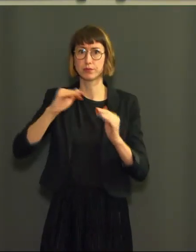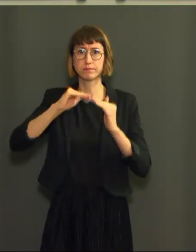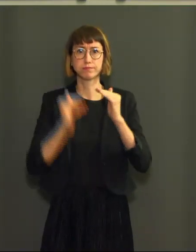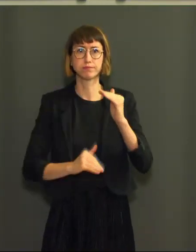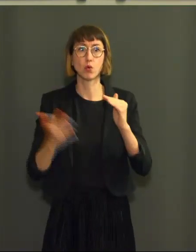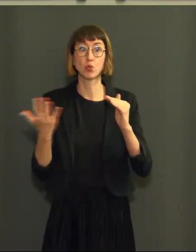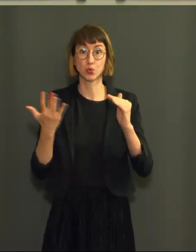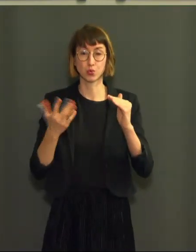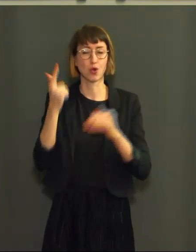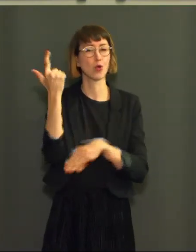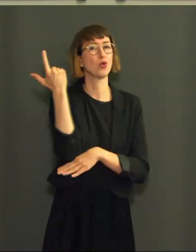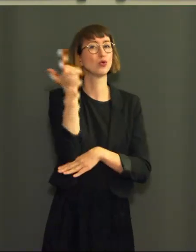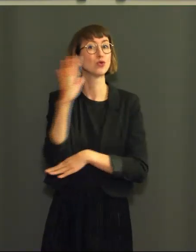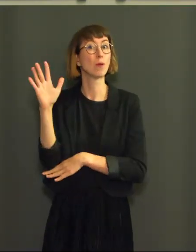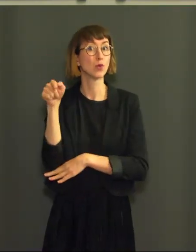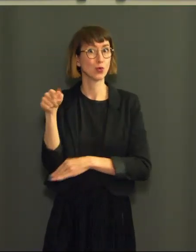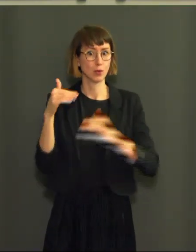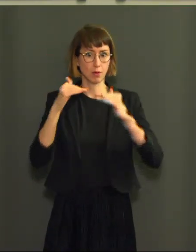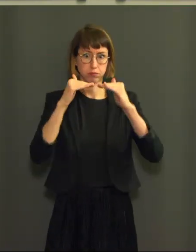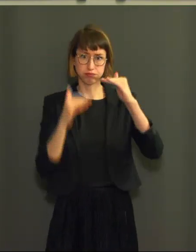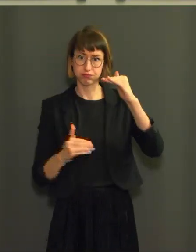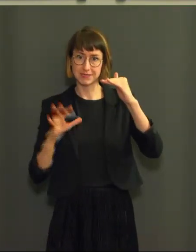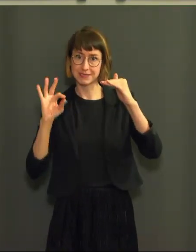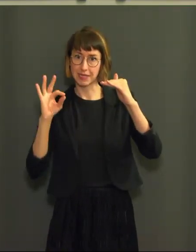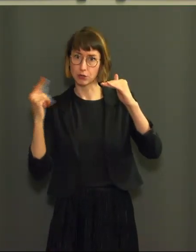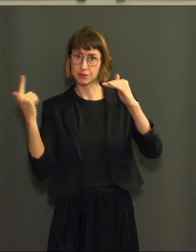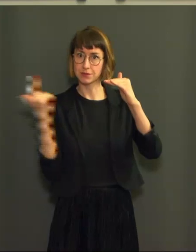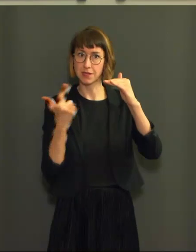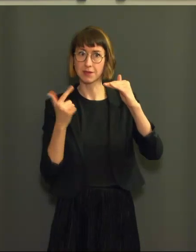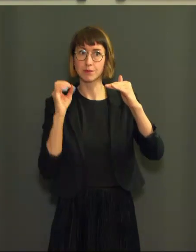moins marquée, si on peut dire, à Bruxelles, avec moins 24%.